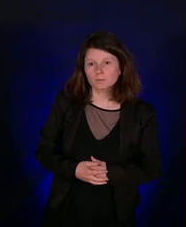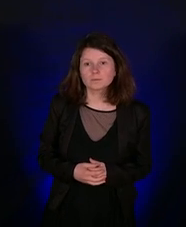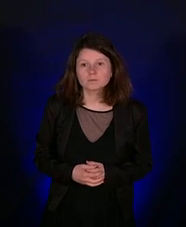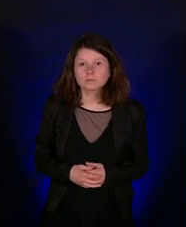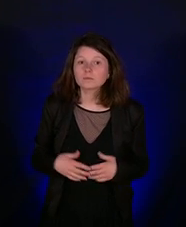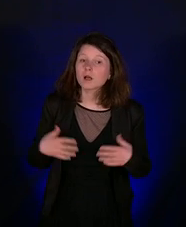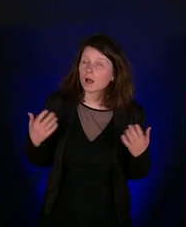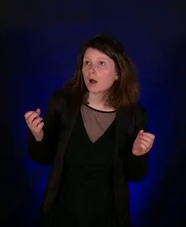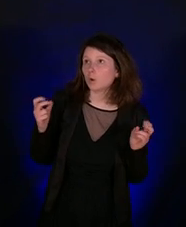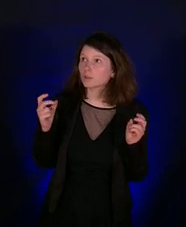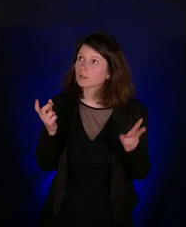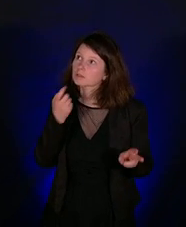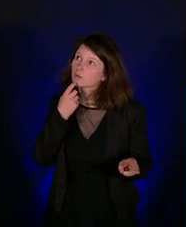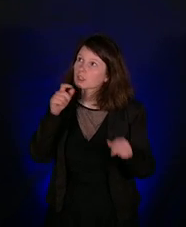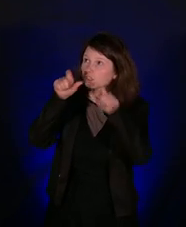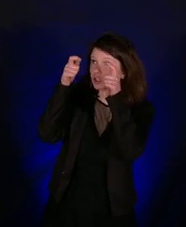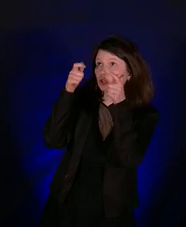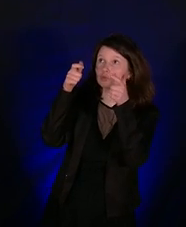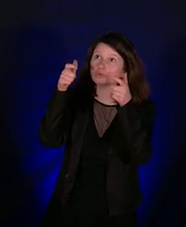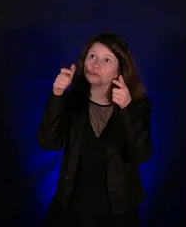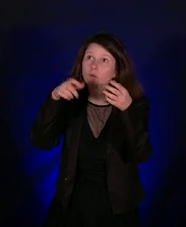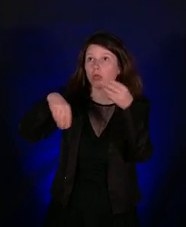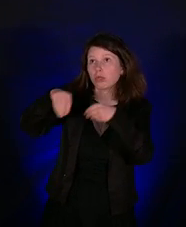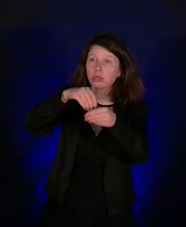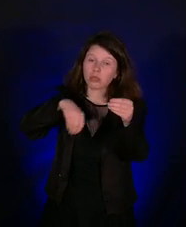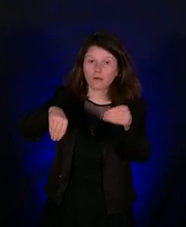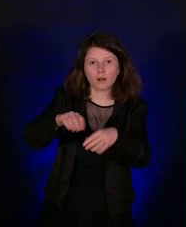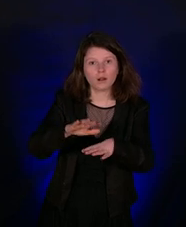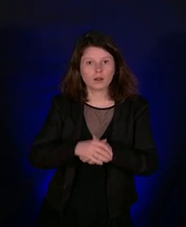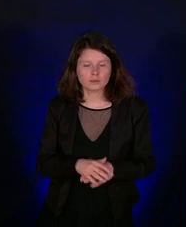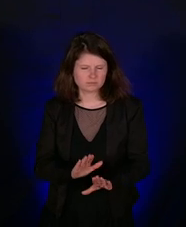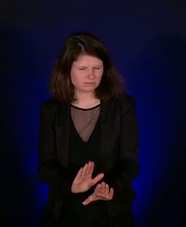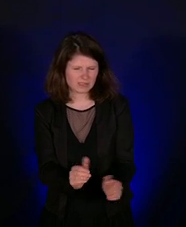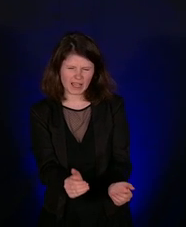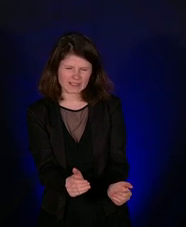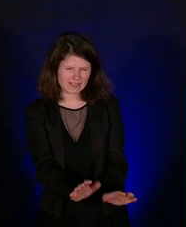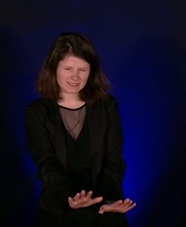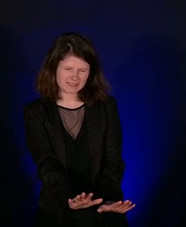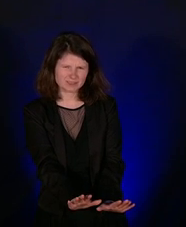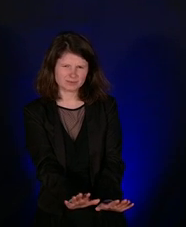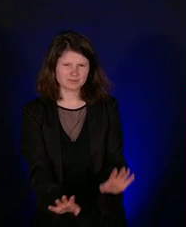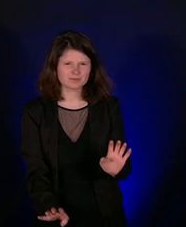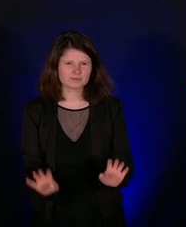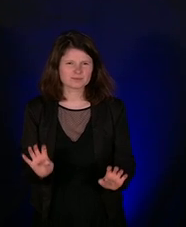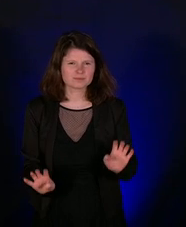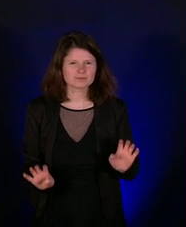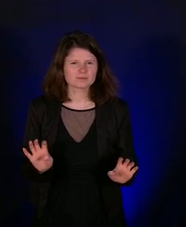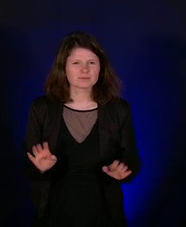s'autorise à aménager les statutes comme on veut à tous les étages non non attends arrête arrête arrête